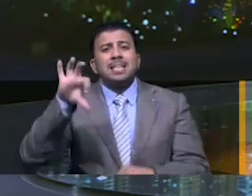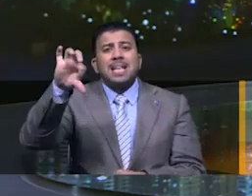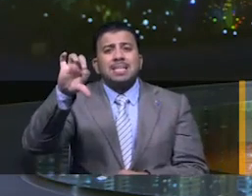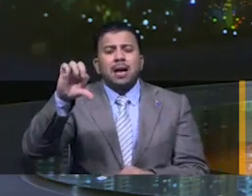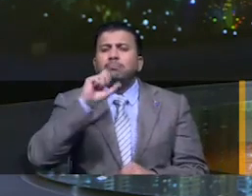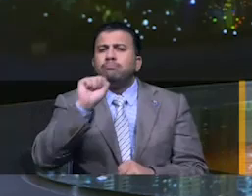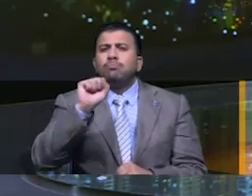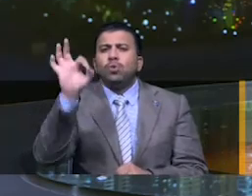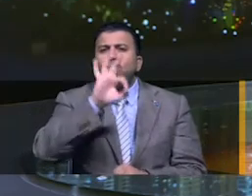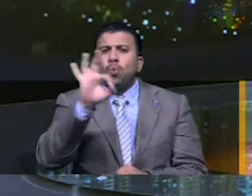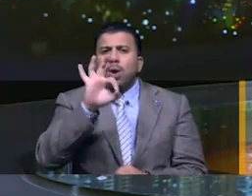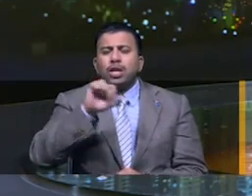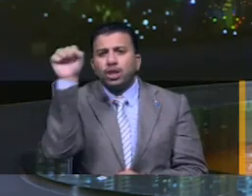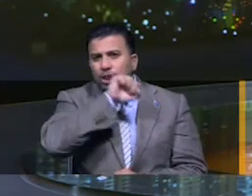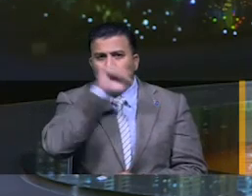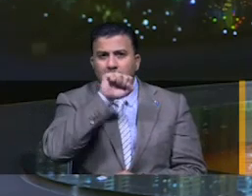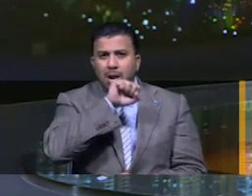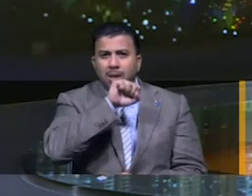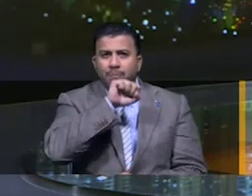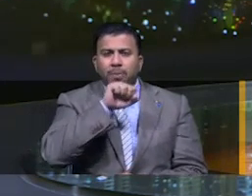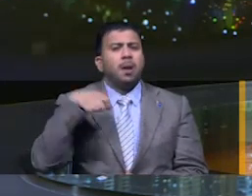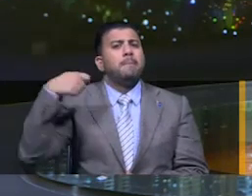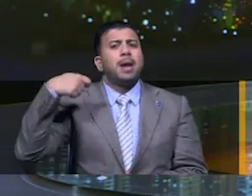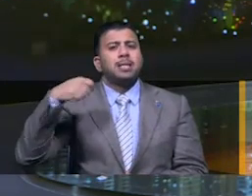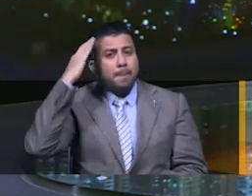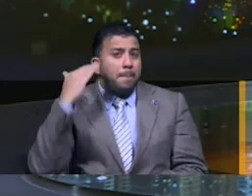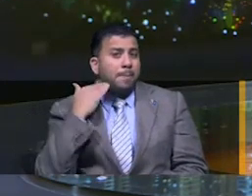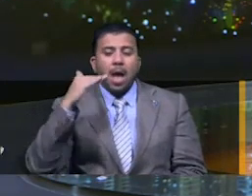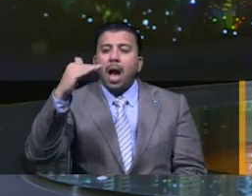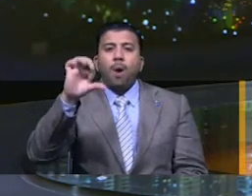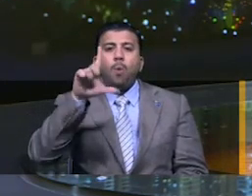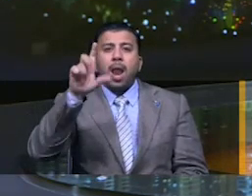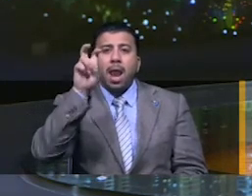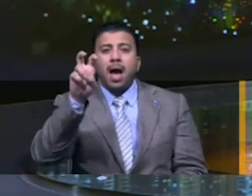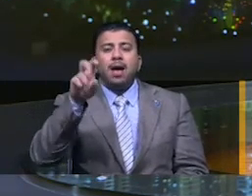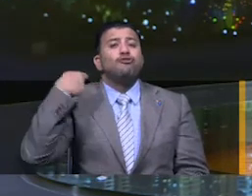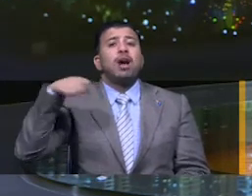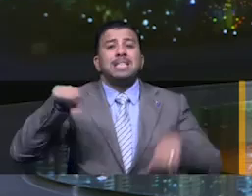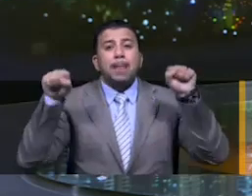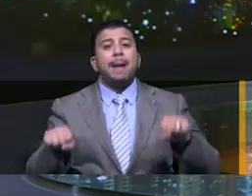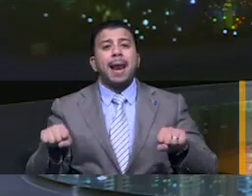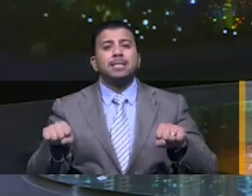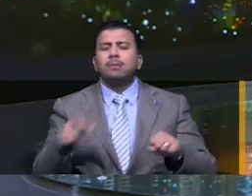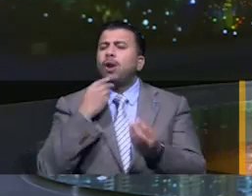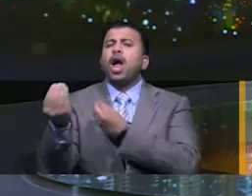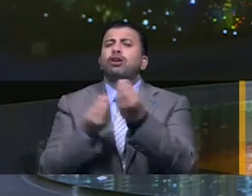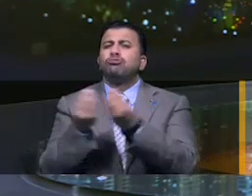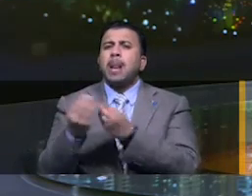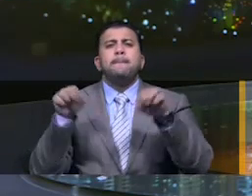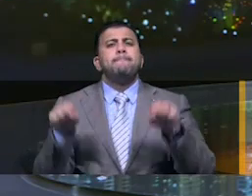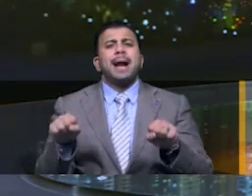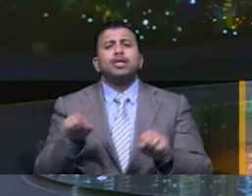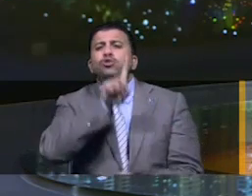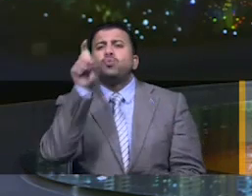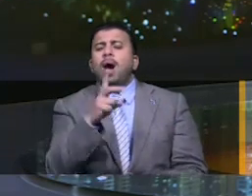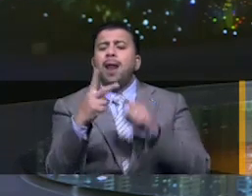جلسته التاسعة، وذلك بمقره في مدينة الشارقة برئاسة خولة عبد الرحمن الملا رئيس المجلس. وناقش أعضاء